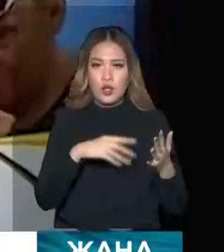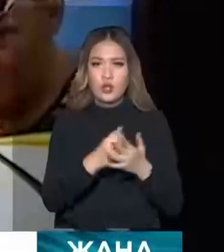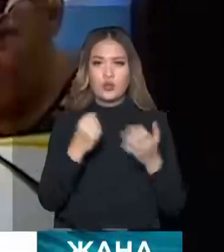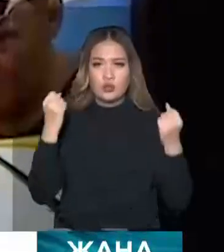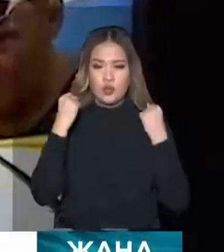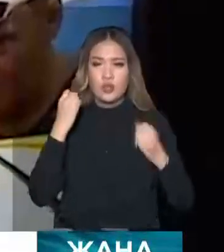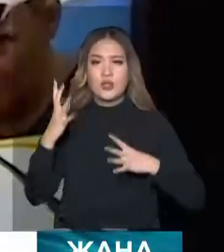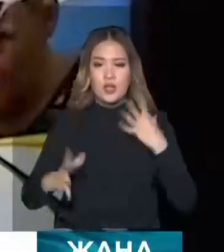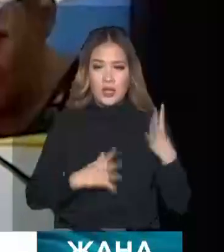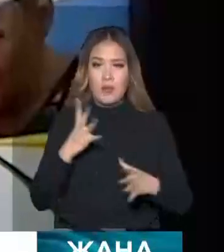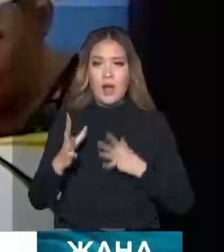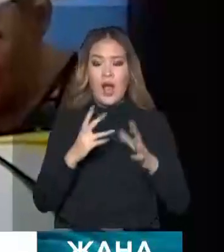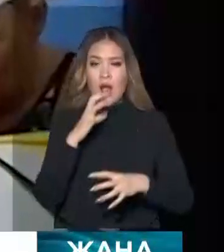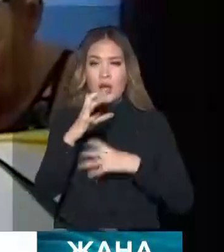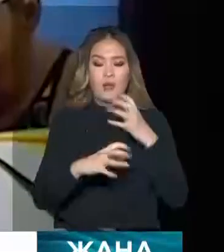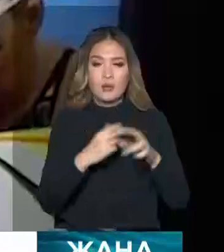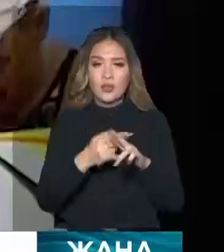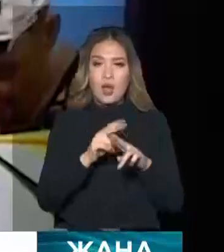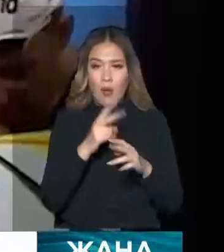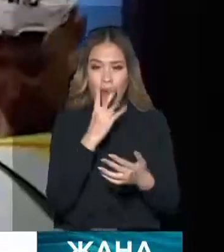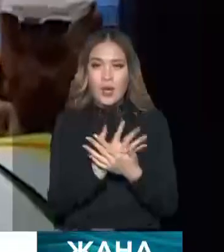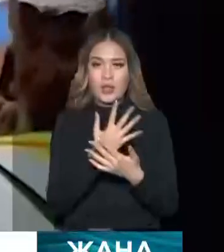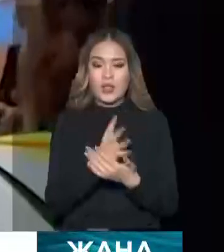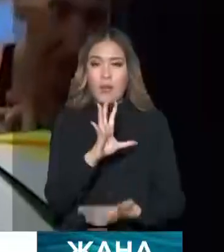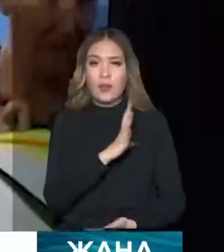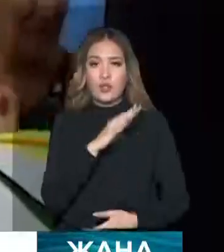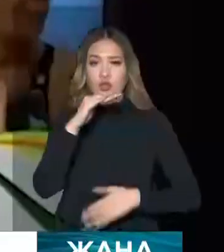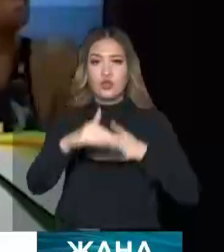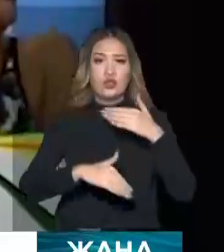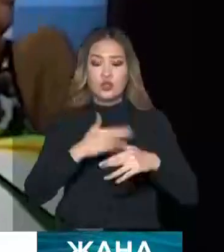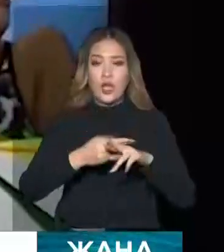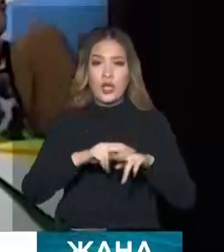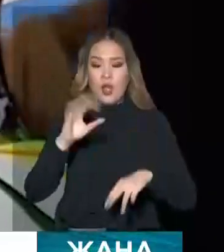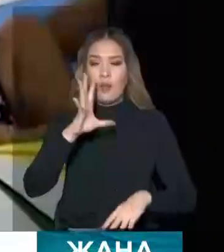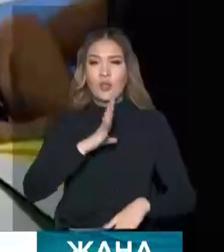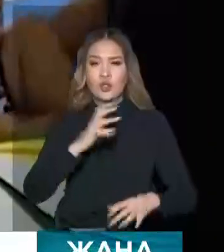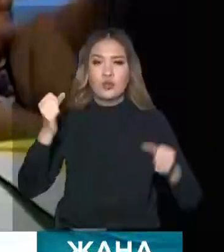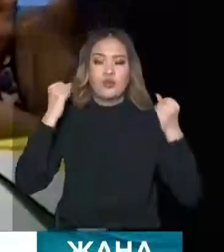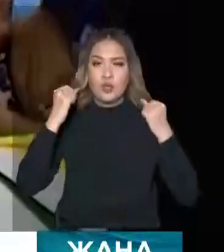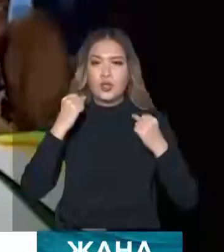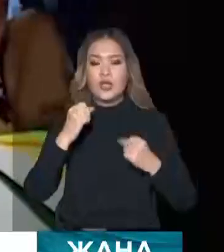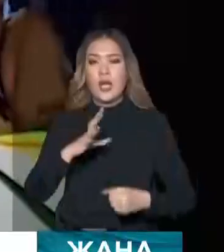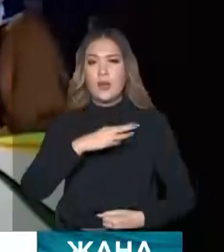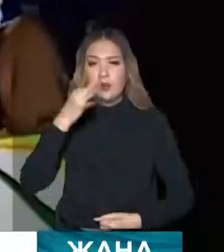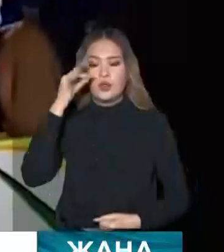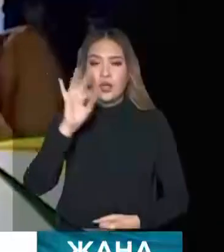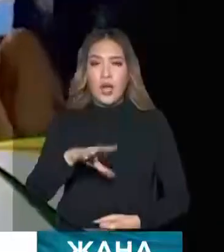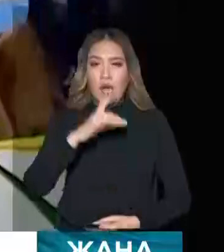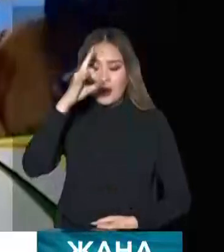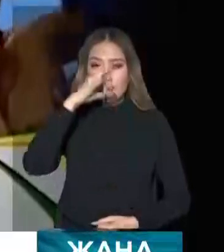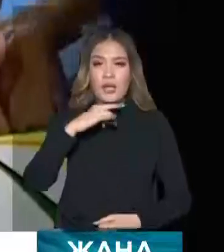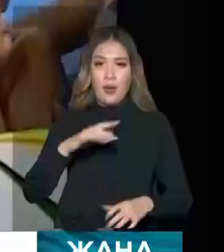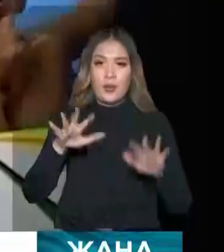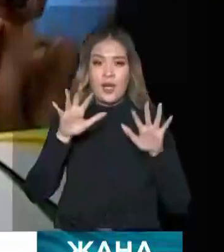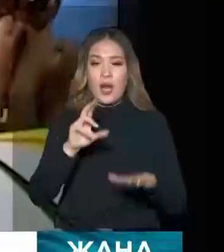түрде шұғылдануда. Әлемдік деңгейде өзін мойындатқан ол жүзуден халықаралық деңгейдегі спорт шебері. Қазақстанның пара олимпиада